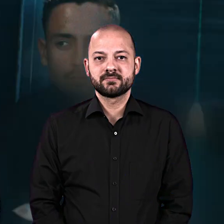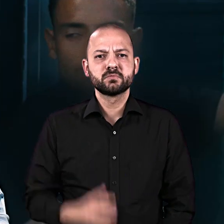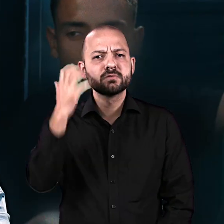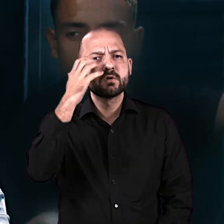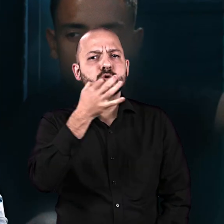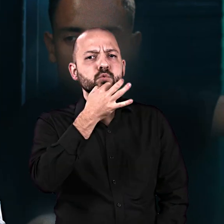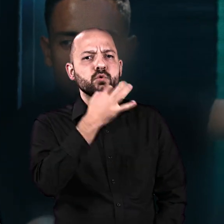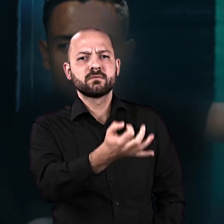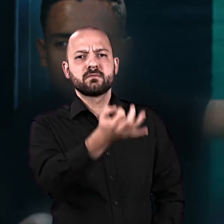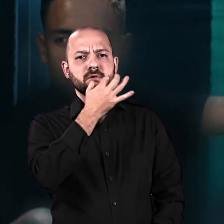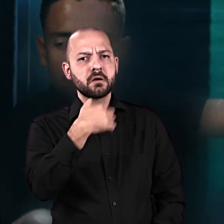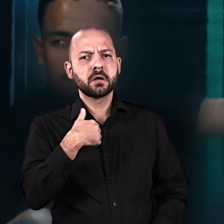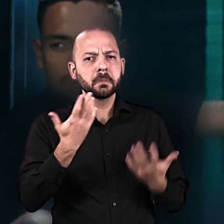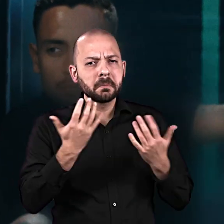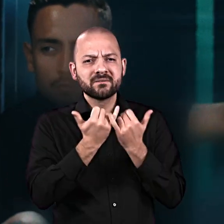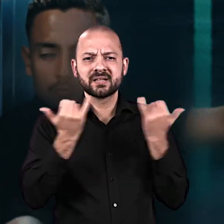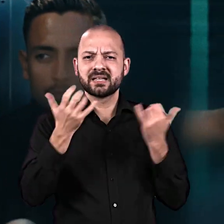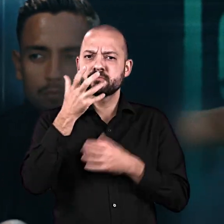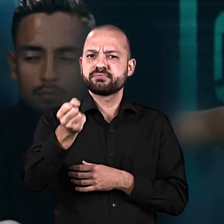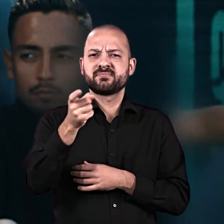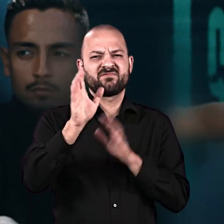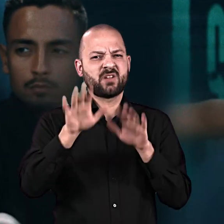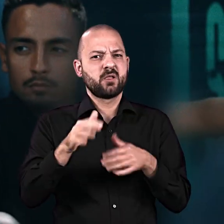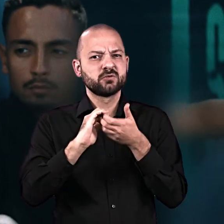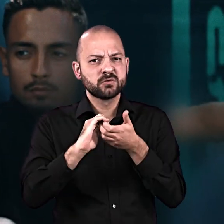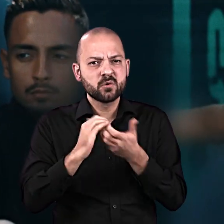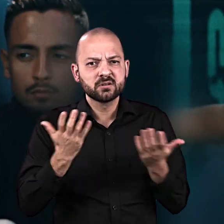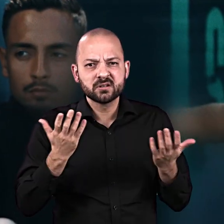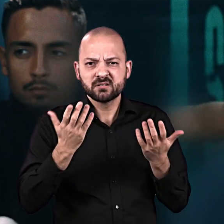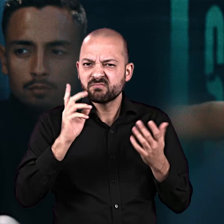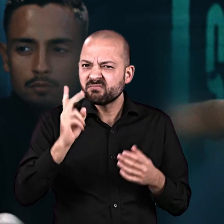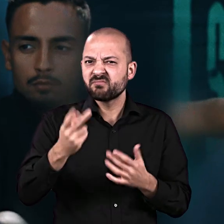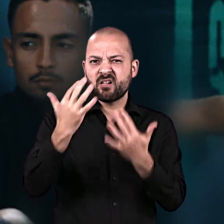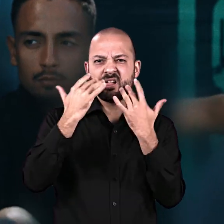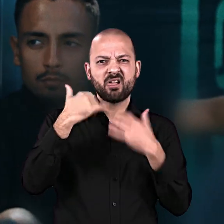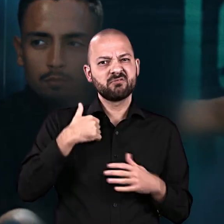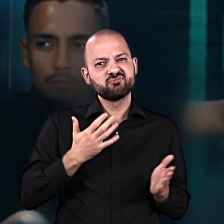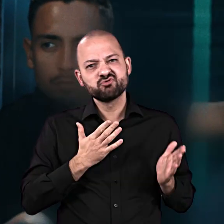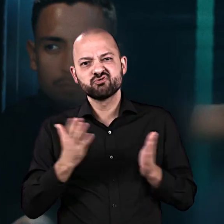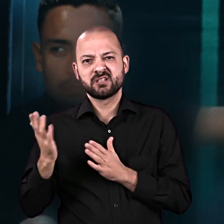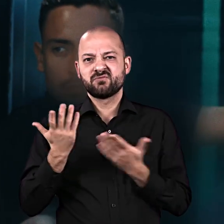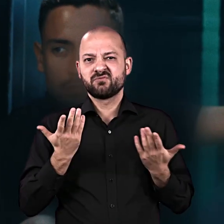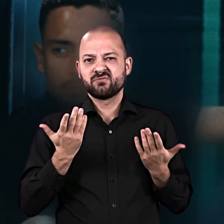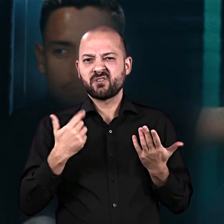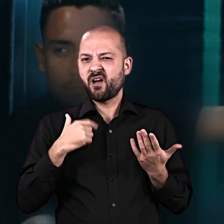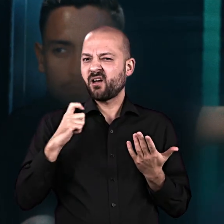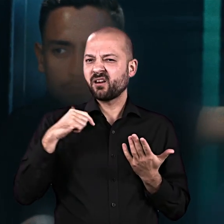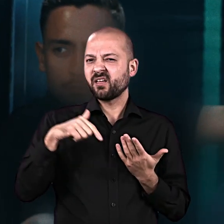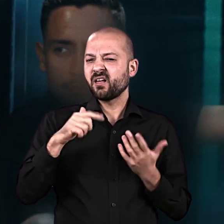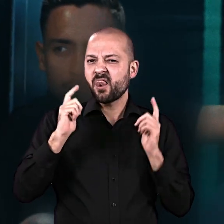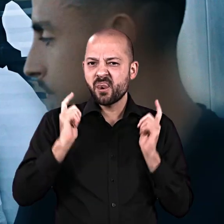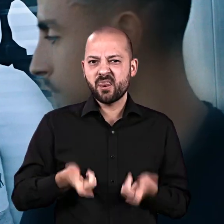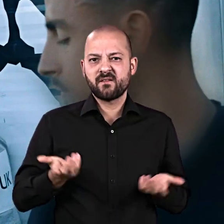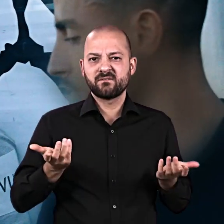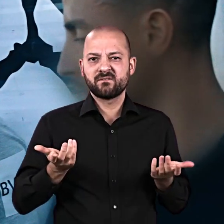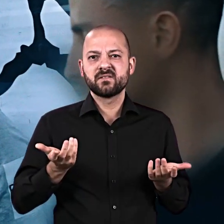Wenn mich ein Jugendlicher fragt, woran ich falsche Freunde erkenne, ist, wenn die dich zu Sachen drängen zu machen, worauf du keine Lust